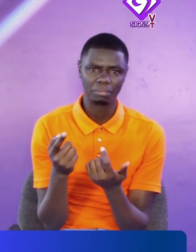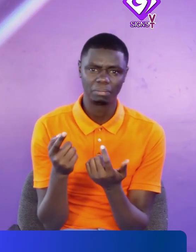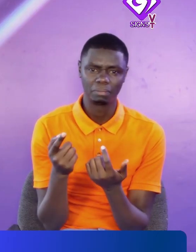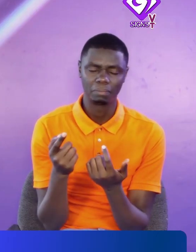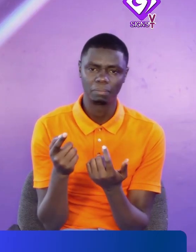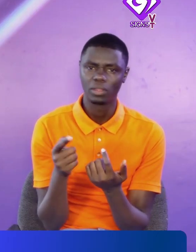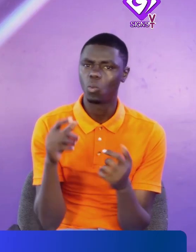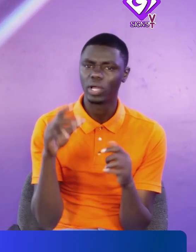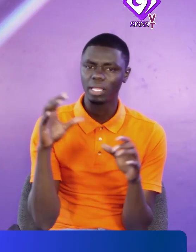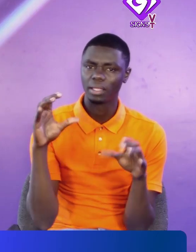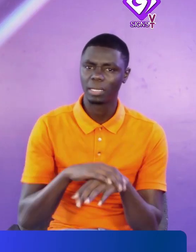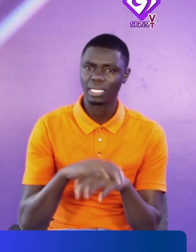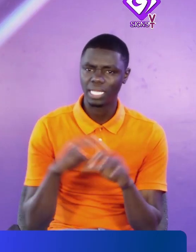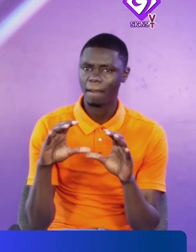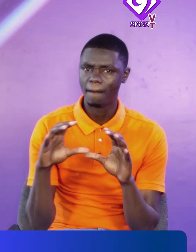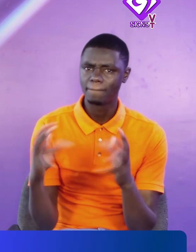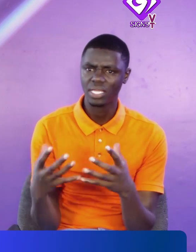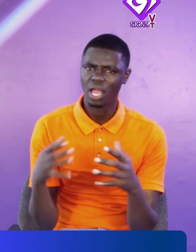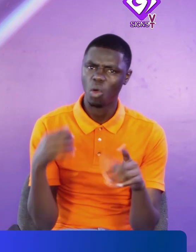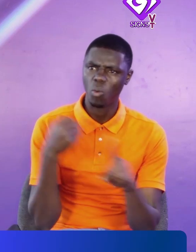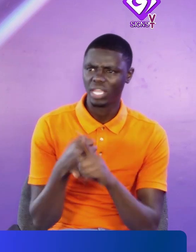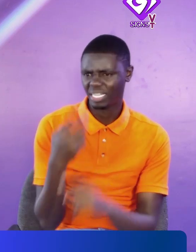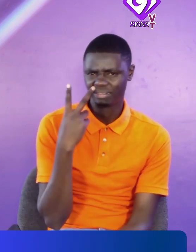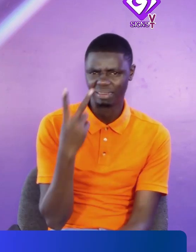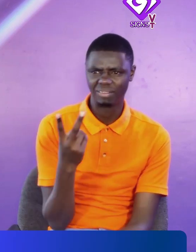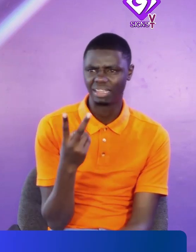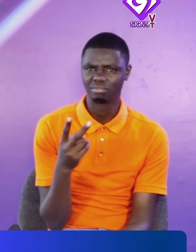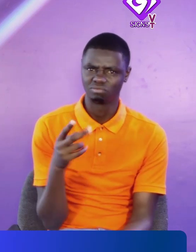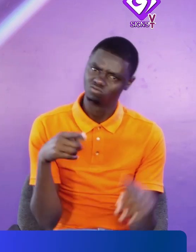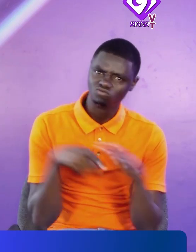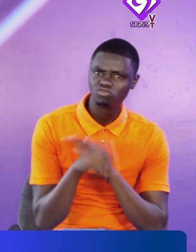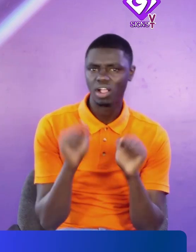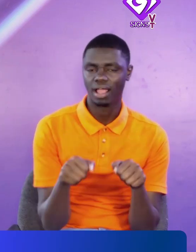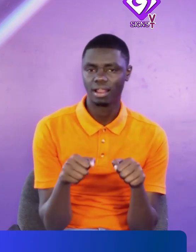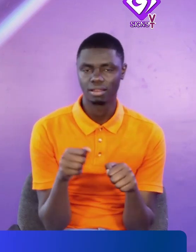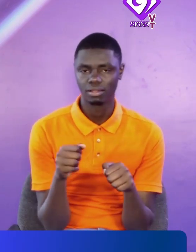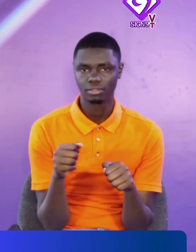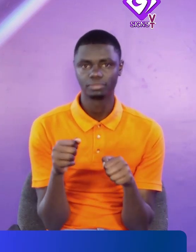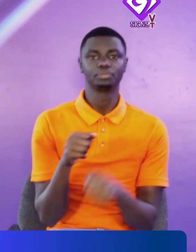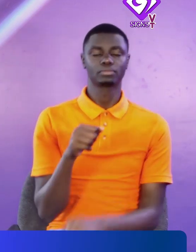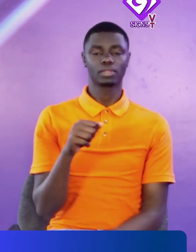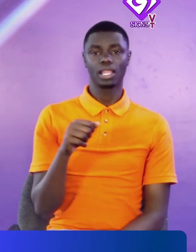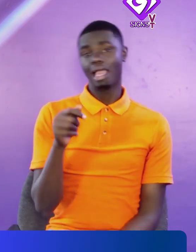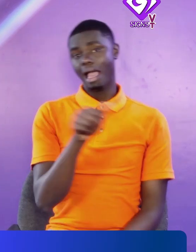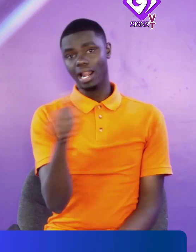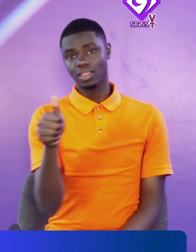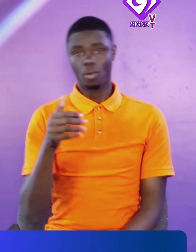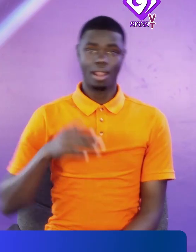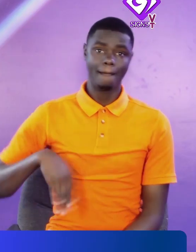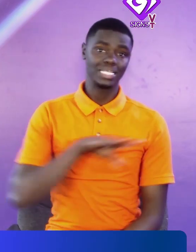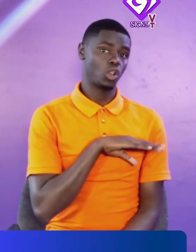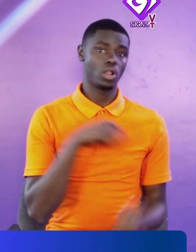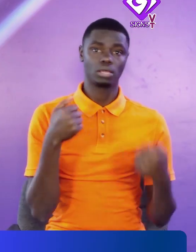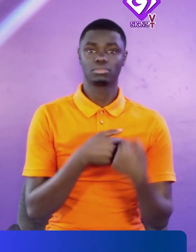mpira wakiattack unaona tu kama wanaweza funga. Game nyingine ilikuwa game ya Barcelona against Paris